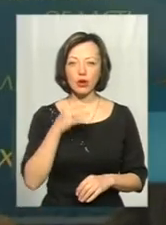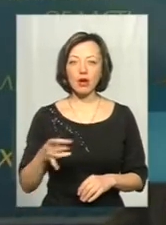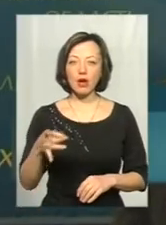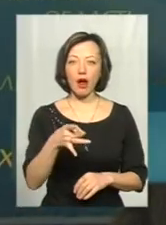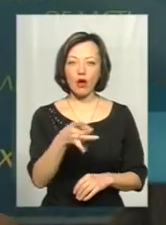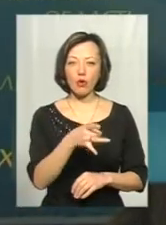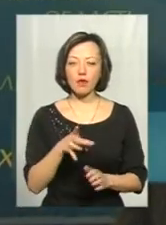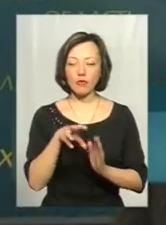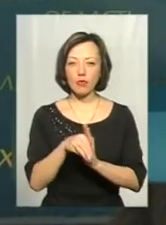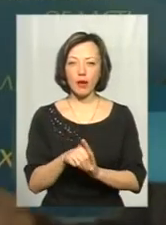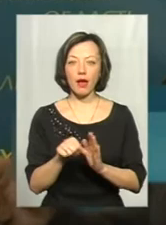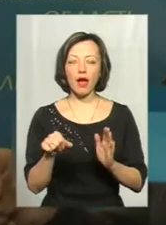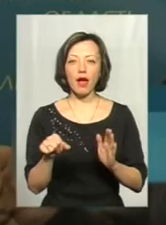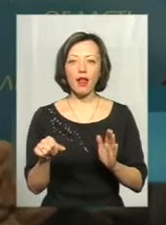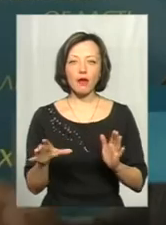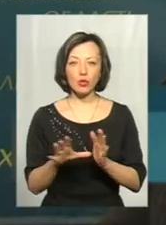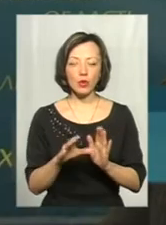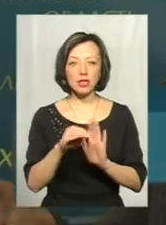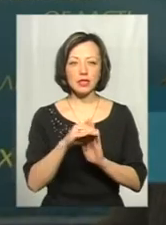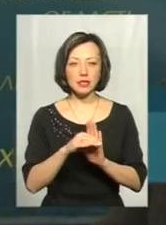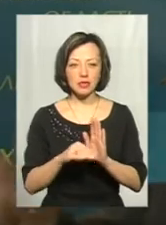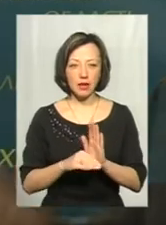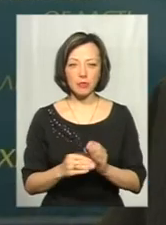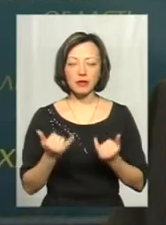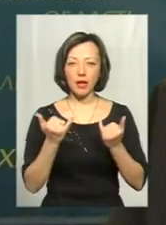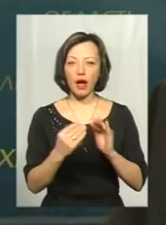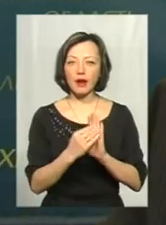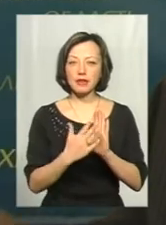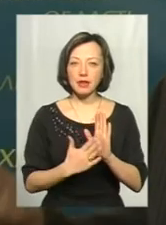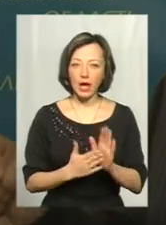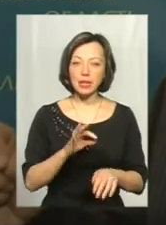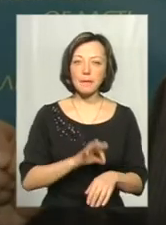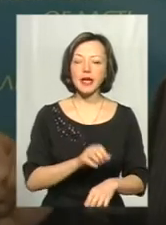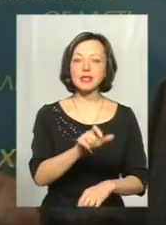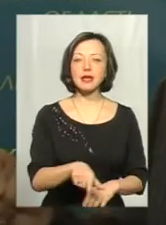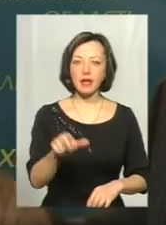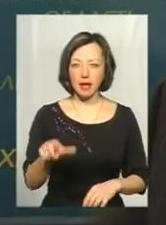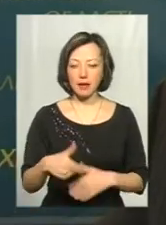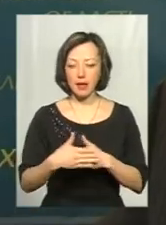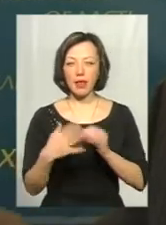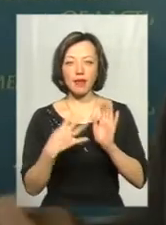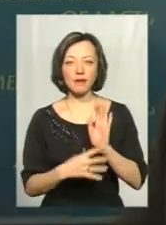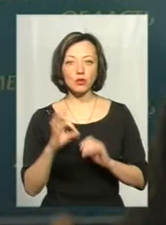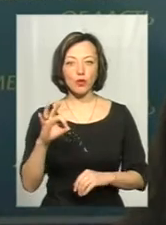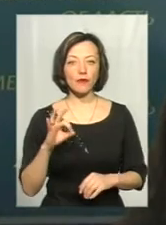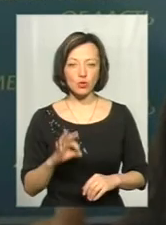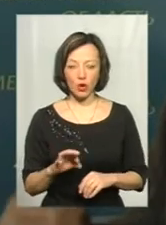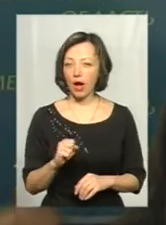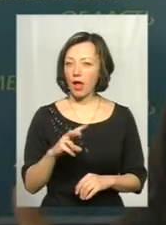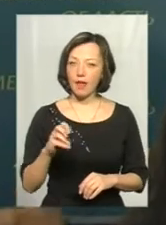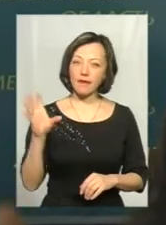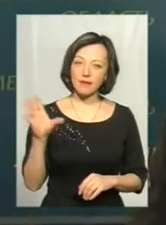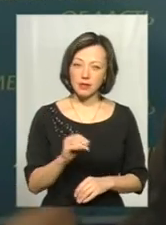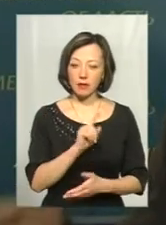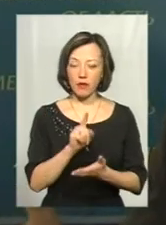електронна система eHealth для реєстрації пацієнтів. Майже 90%, але всі повинні з